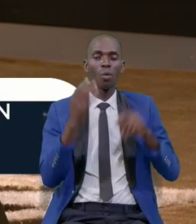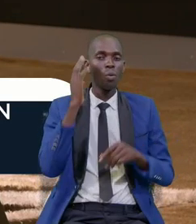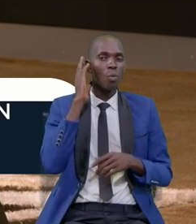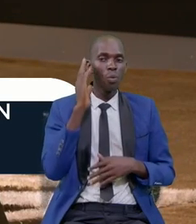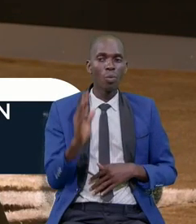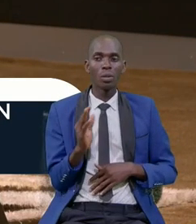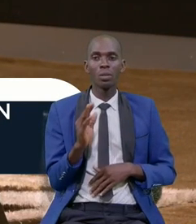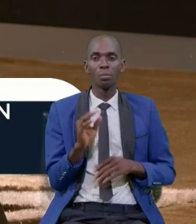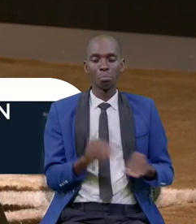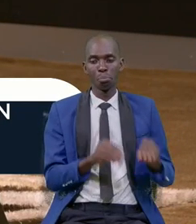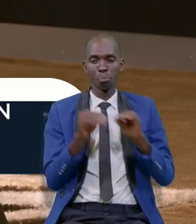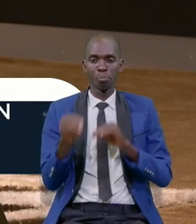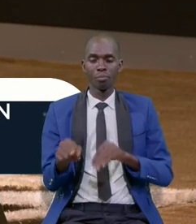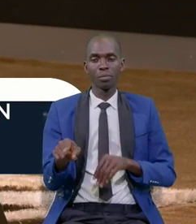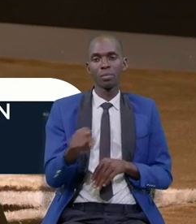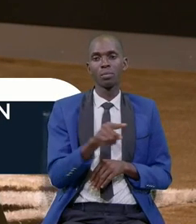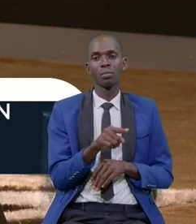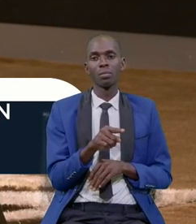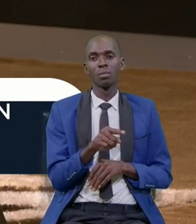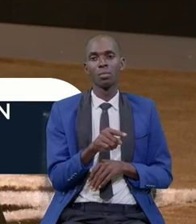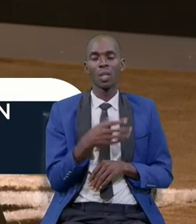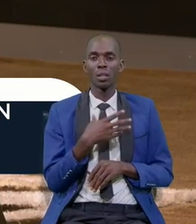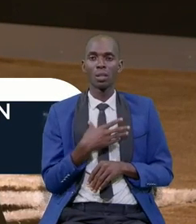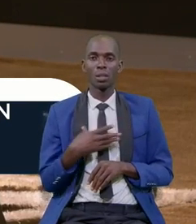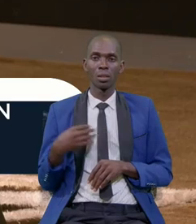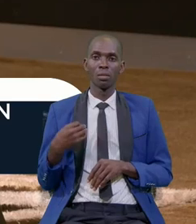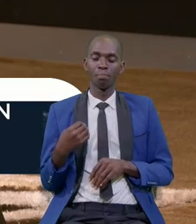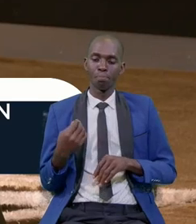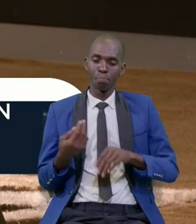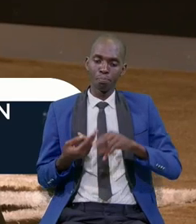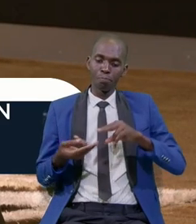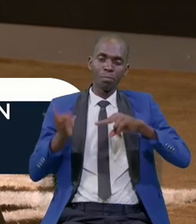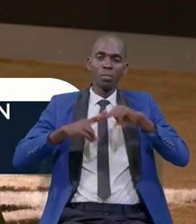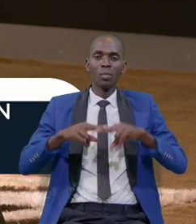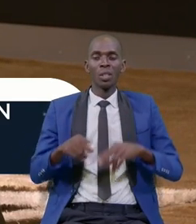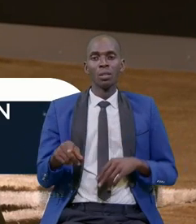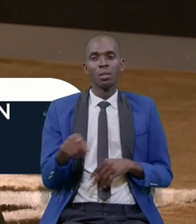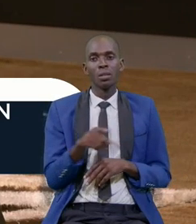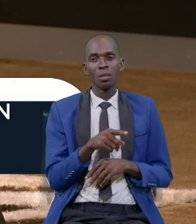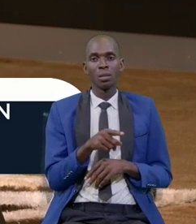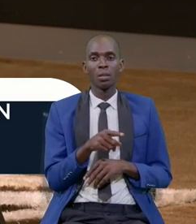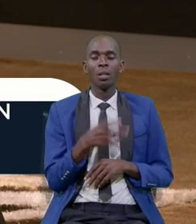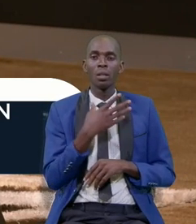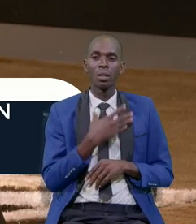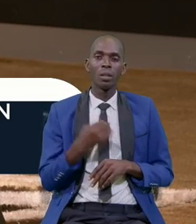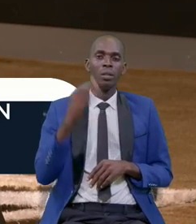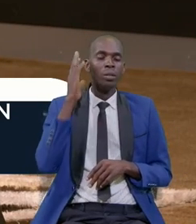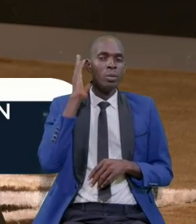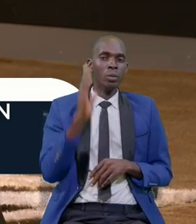les établirai. Je les multiplierai et